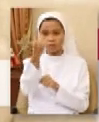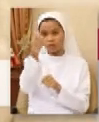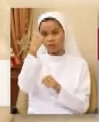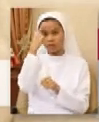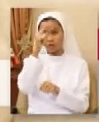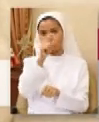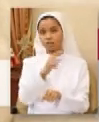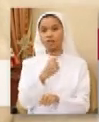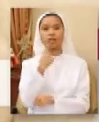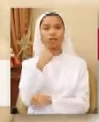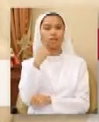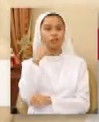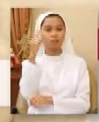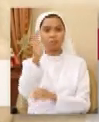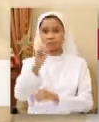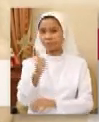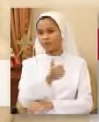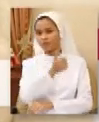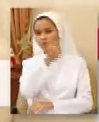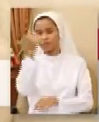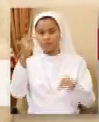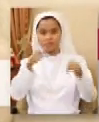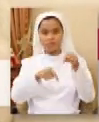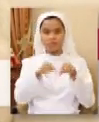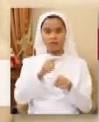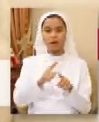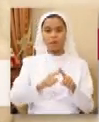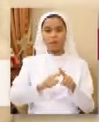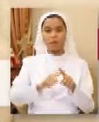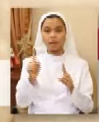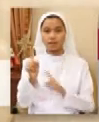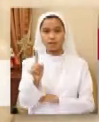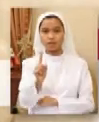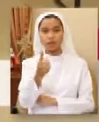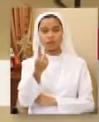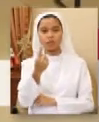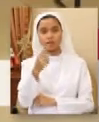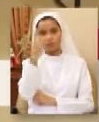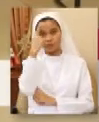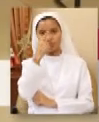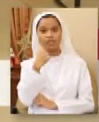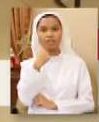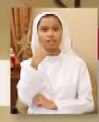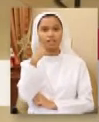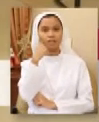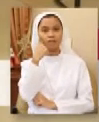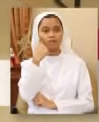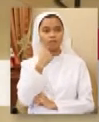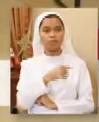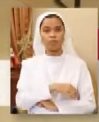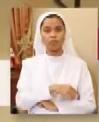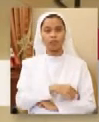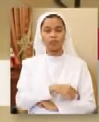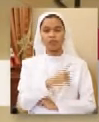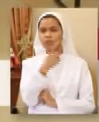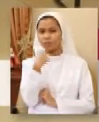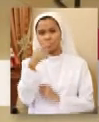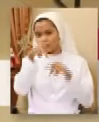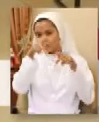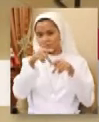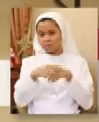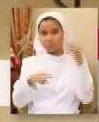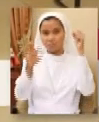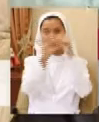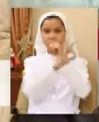them talaga. No, walang halong ibang disabilities, kundi para lang din sa kanila. Deaf and mute. Sino ang founders niyo,